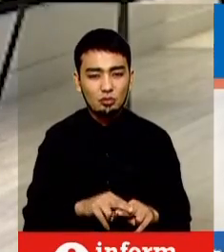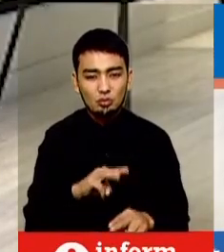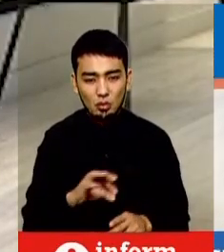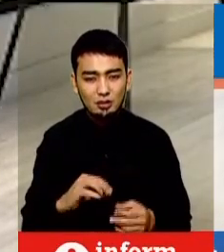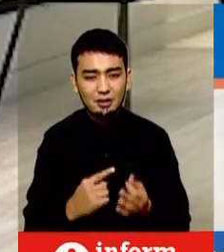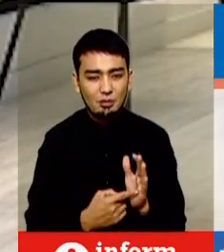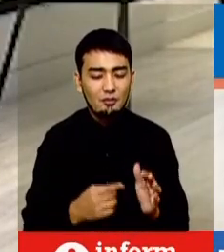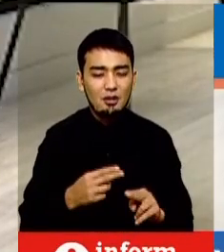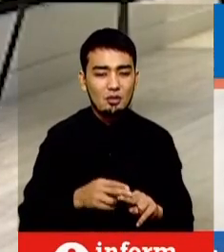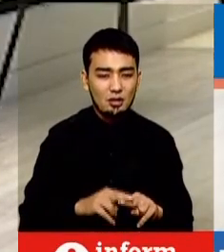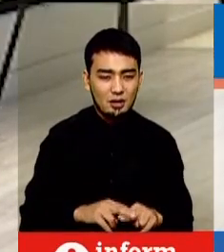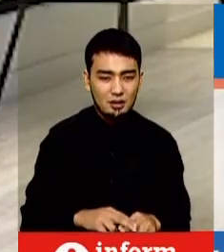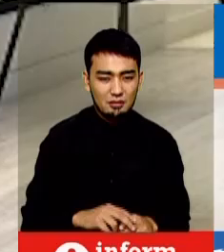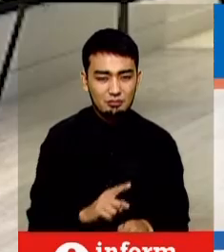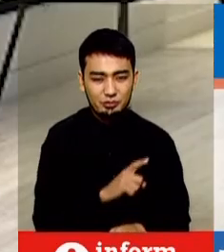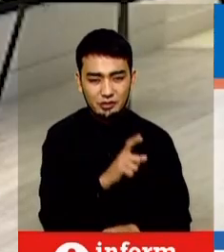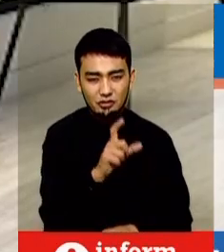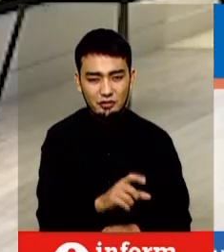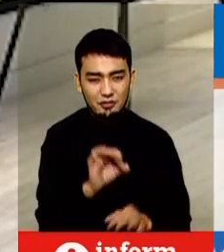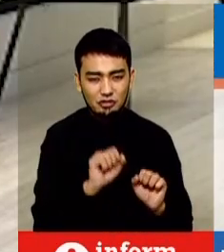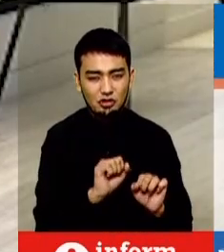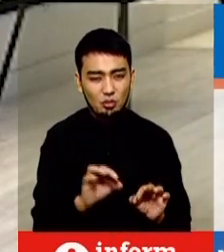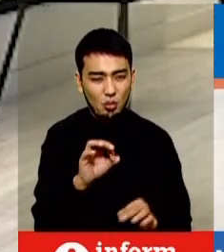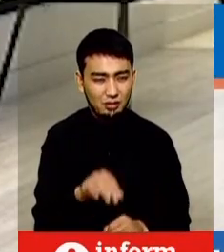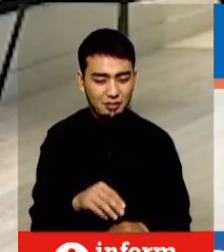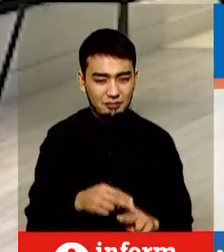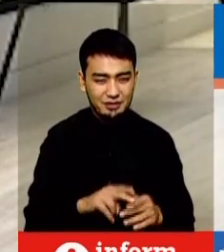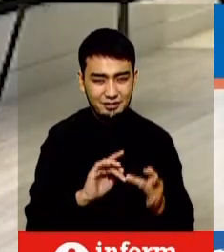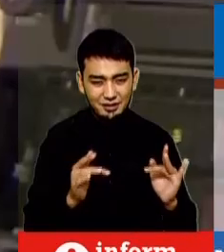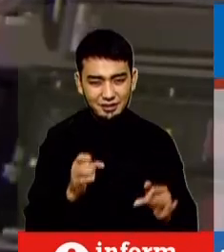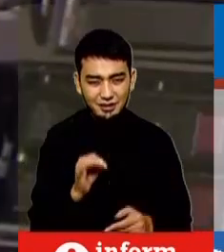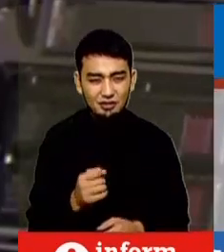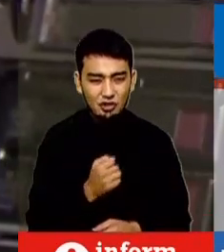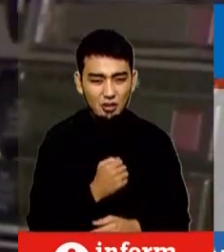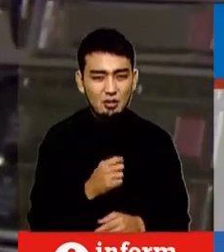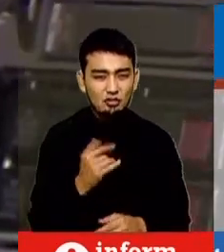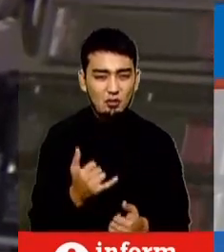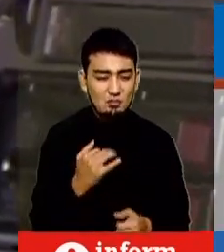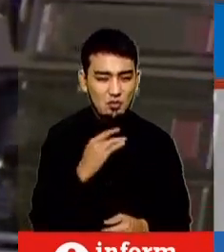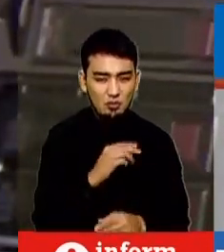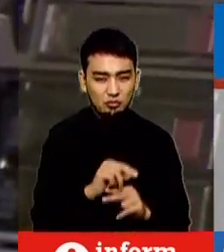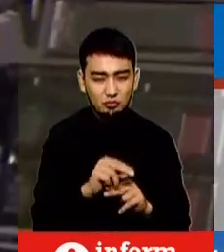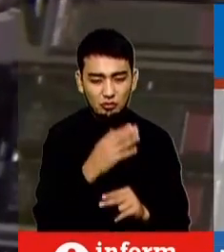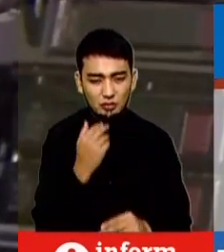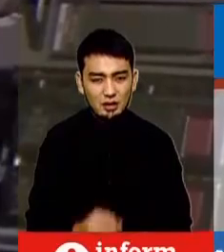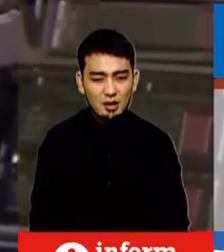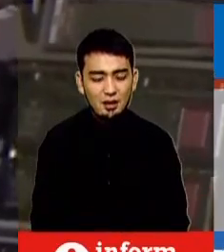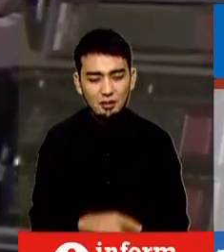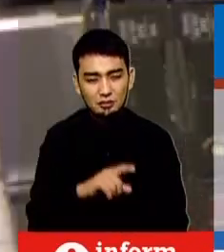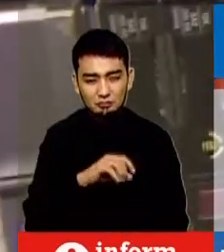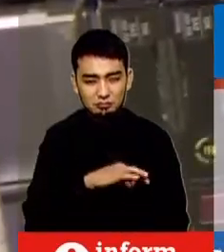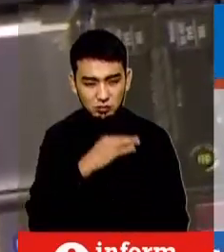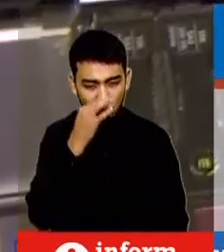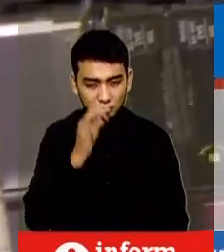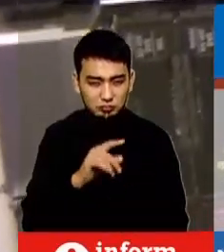требуется в том числе от специалистов по кибербезопасности. К сожалению, этим навыкам никто не учит. Больше всего специалисты по кибербезопасности